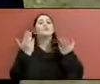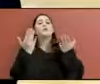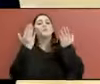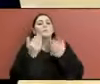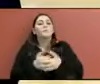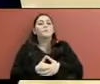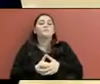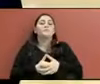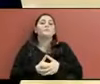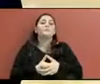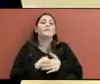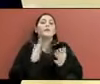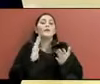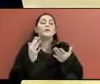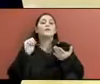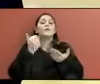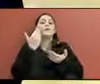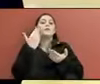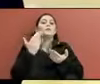Evet değerli izleyiciler,